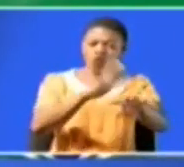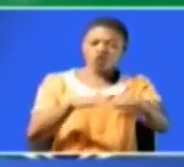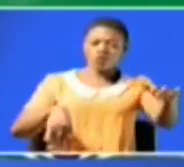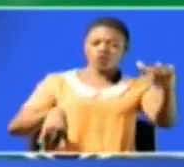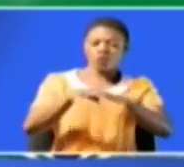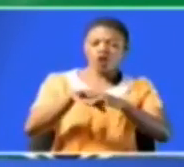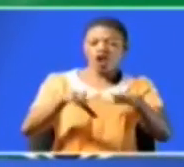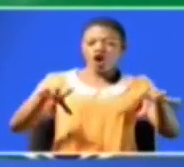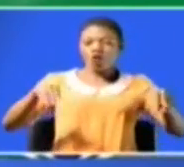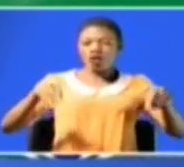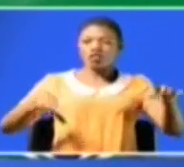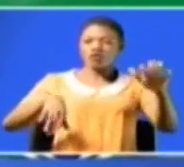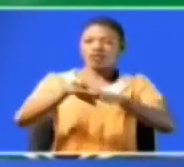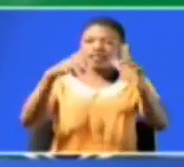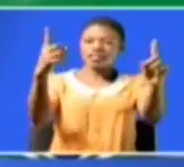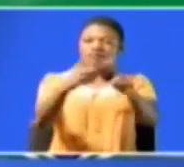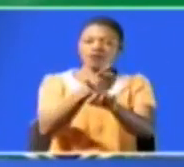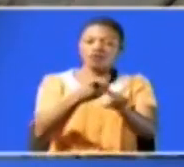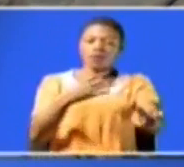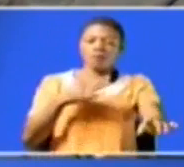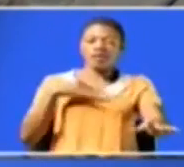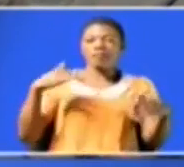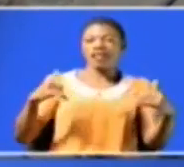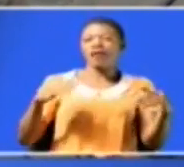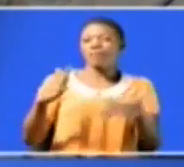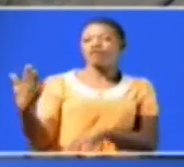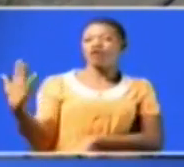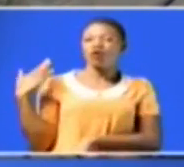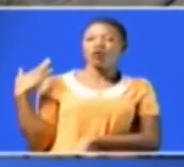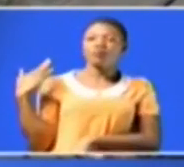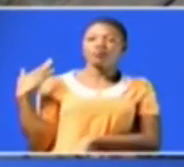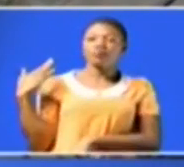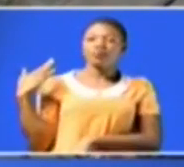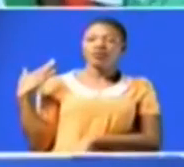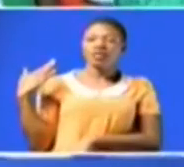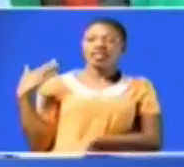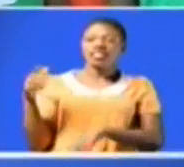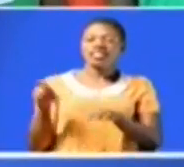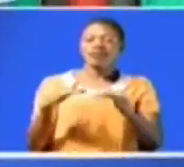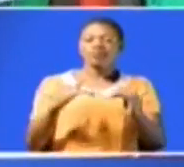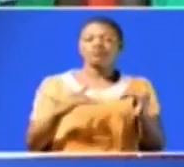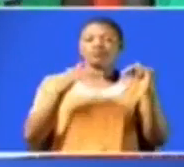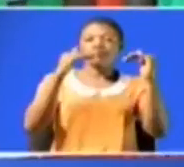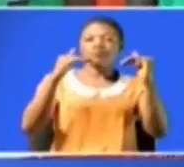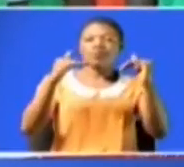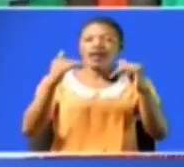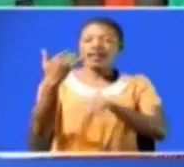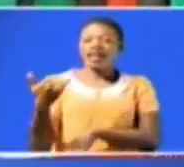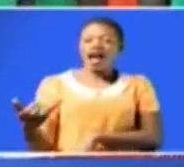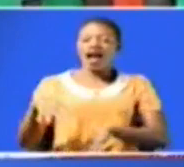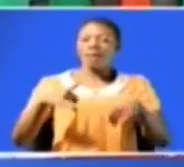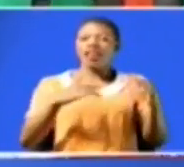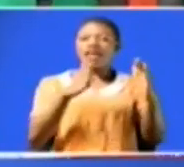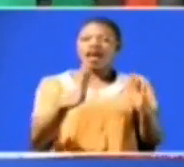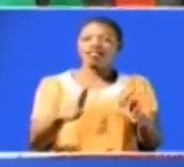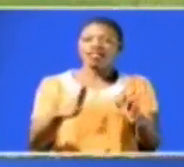I see the quality of football is different from where I was playing, scoring many goals. Kogalo pia imewapandisha daraja chipukizi kutoka akademia, hatua ambayo